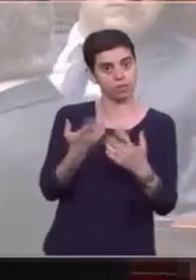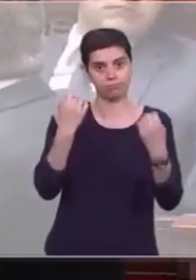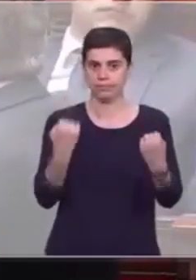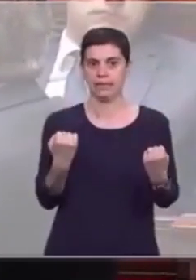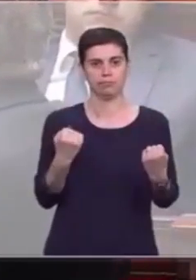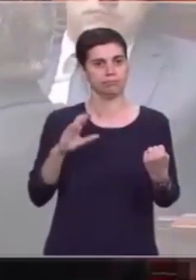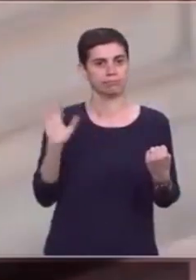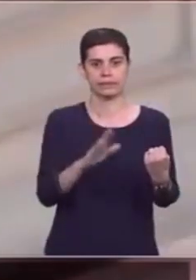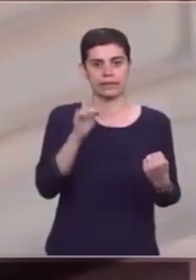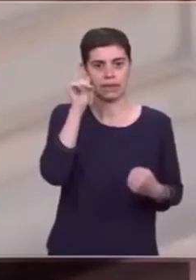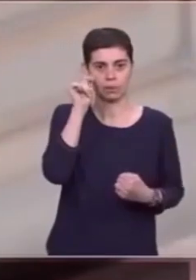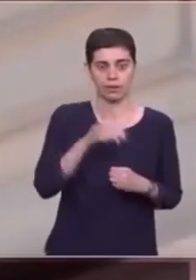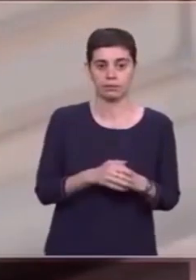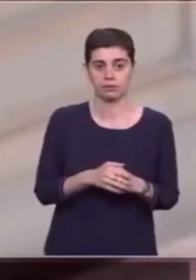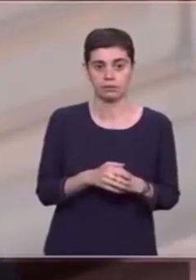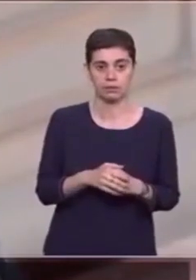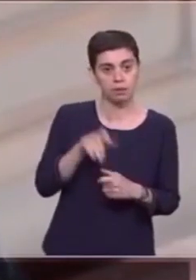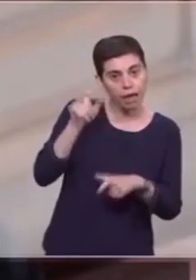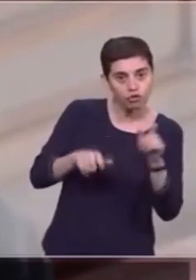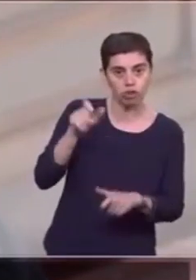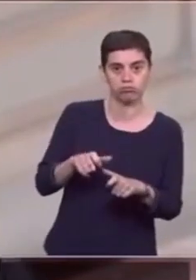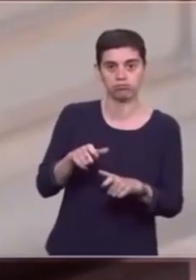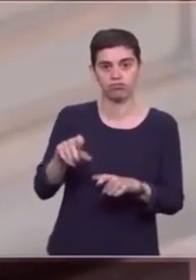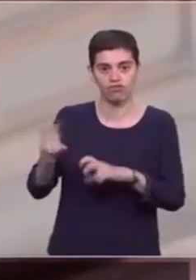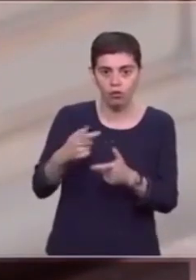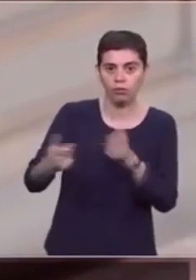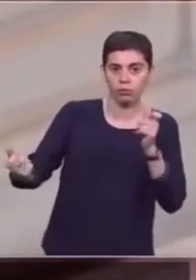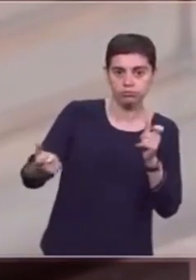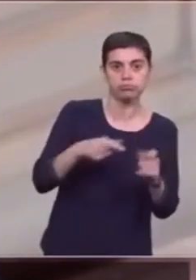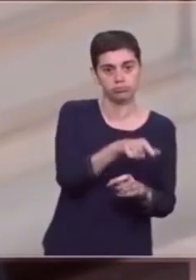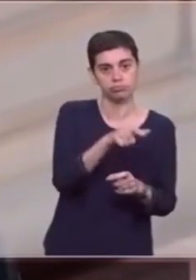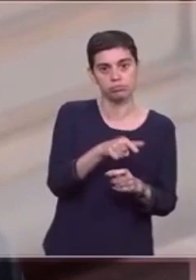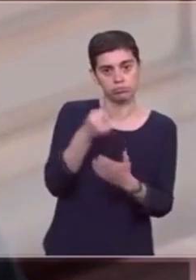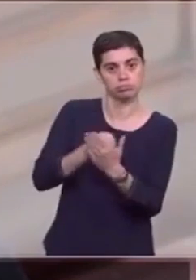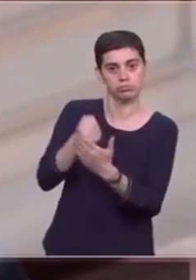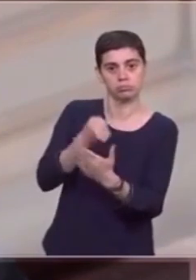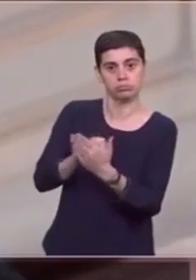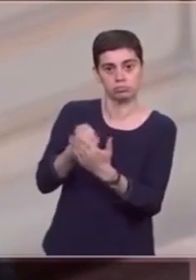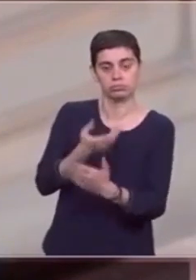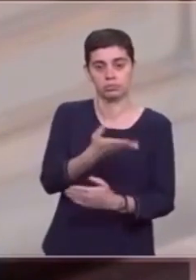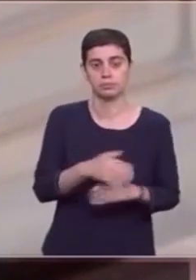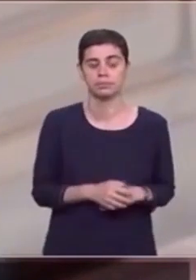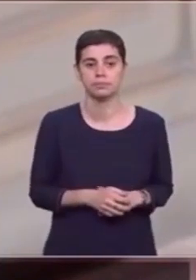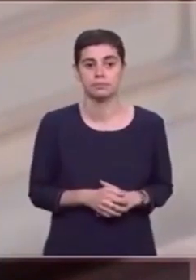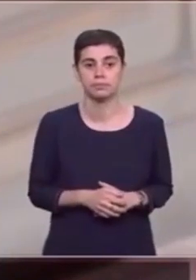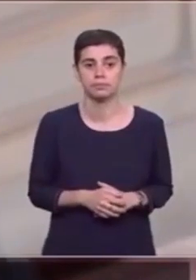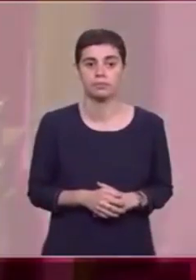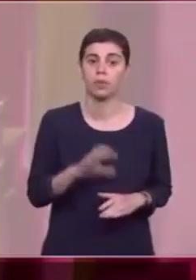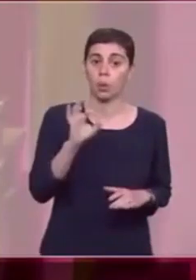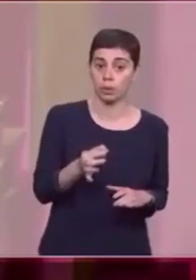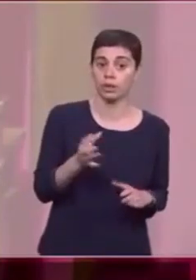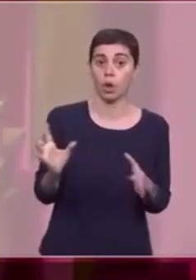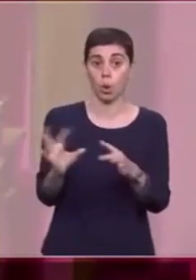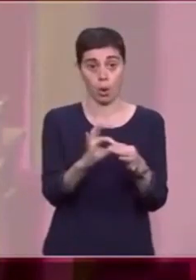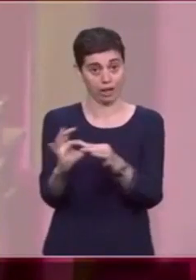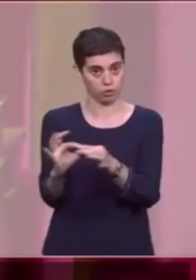sont eux qui luttent contre la délinquance et personne ne nie la qualité de leur action dans ce pays. Je dis bien personne. Alors oui, la relation entre la